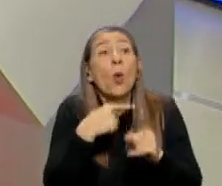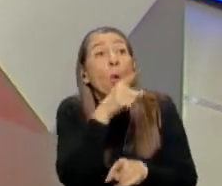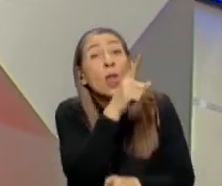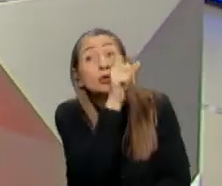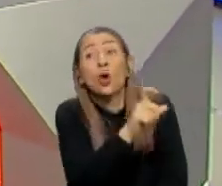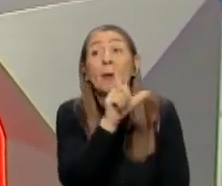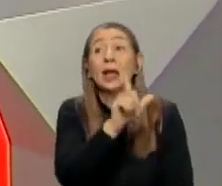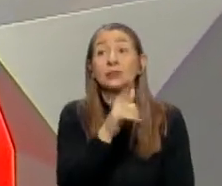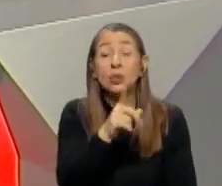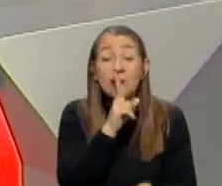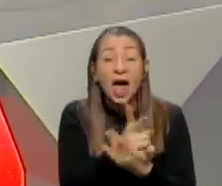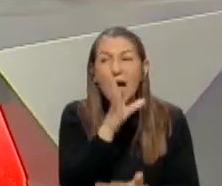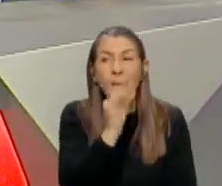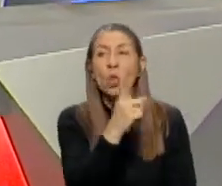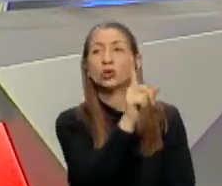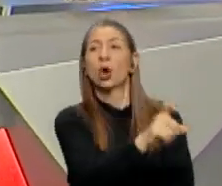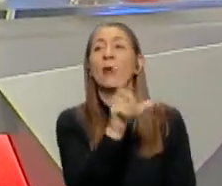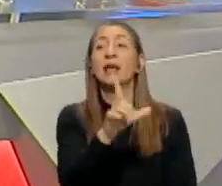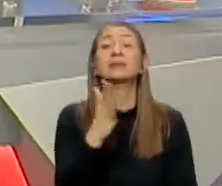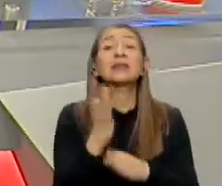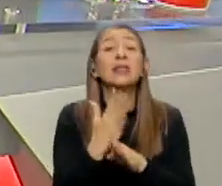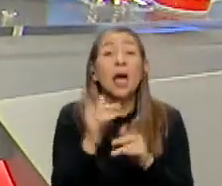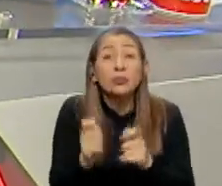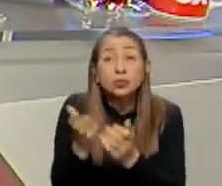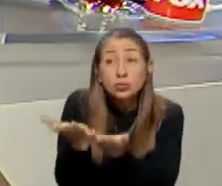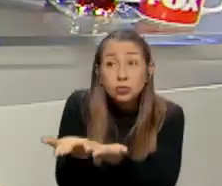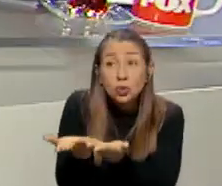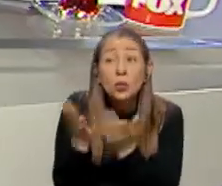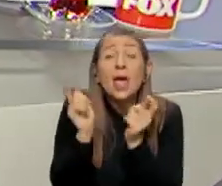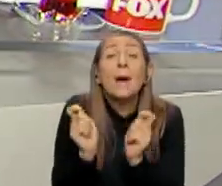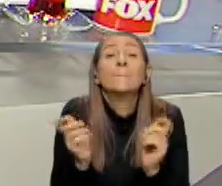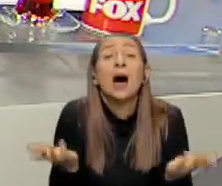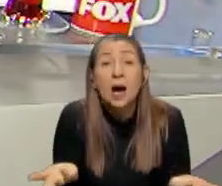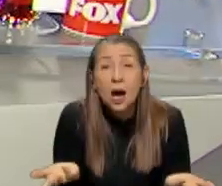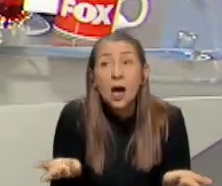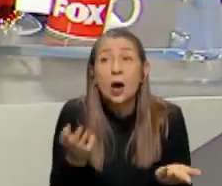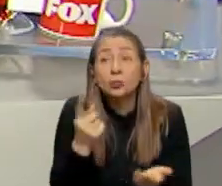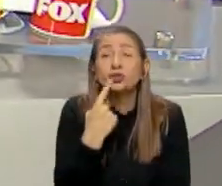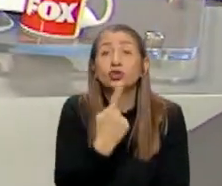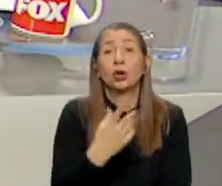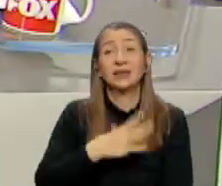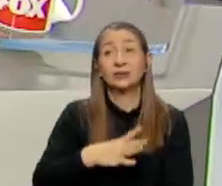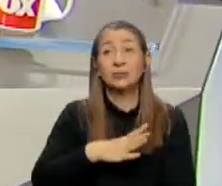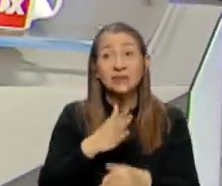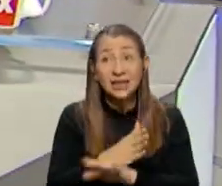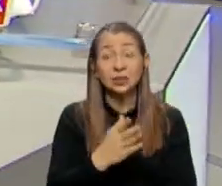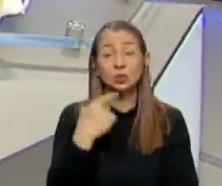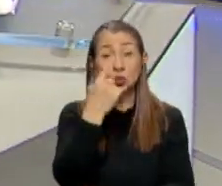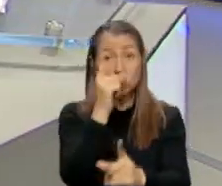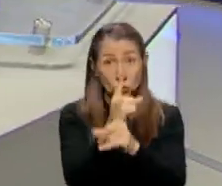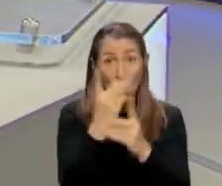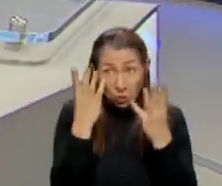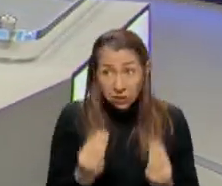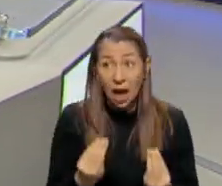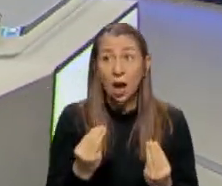sormak lazım yani bu kararı verenlere sormak lazım neden yapıyorsunuz bunu bunu yapmayın bunu söylemek isterim Gerçekten yüz yüze